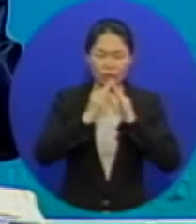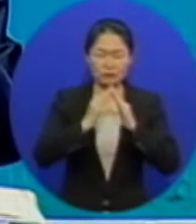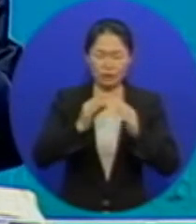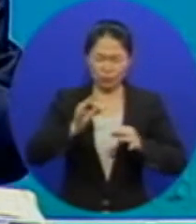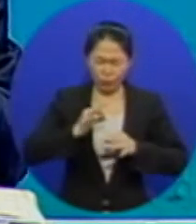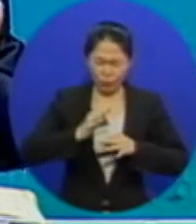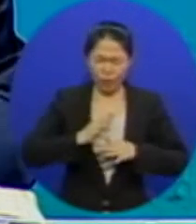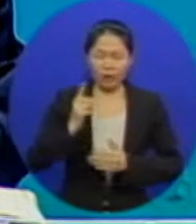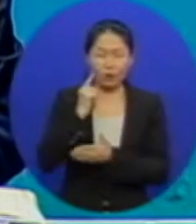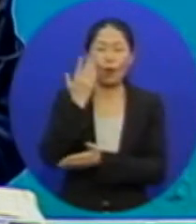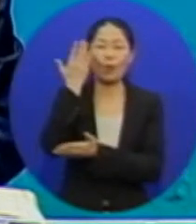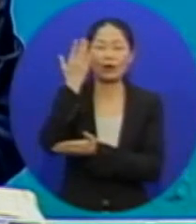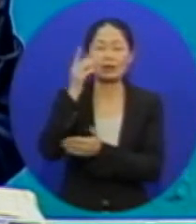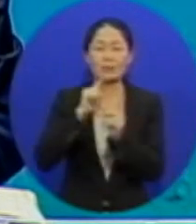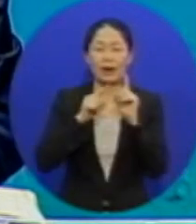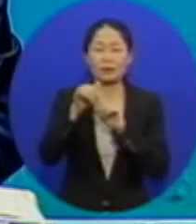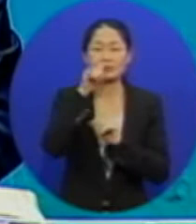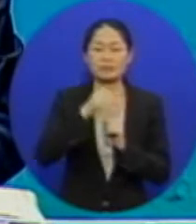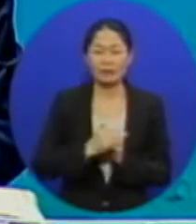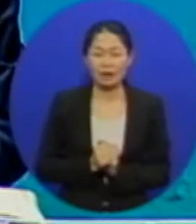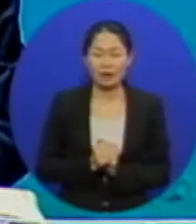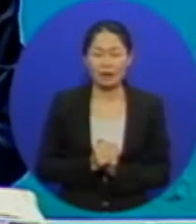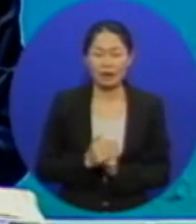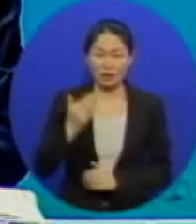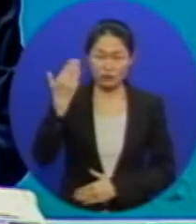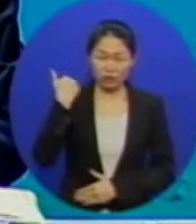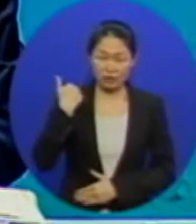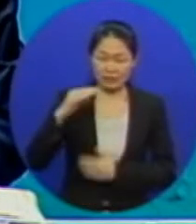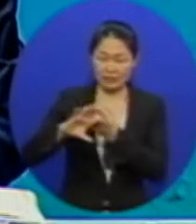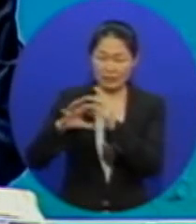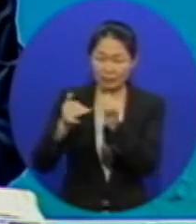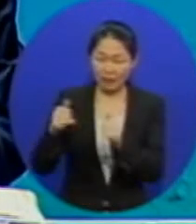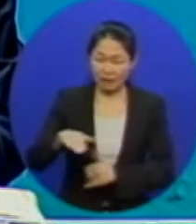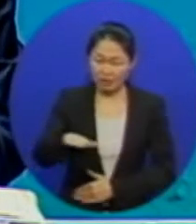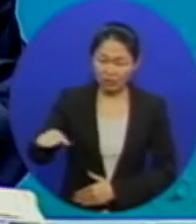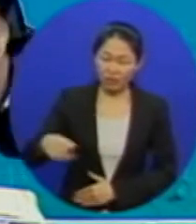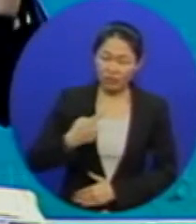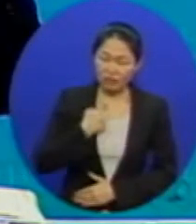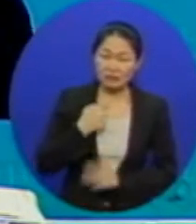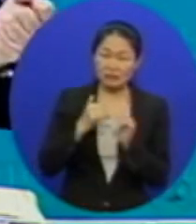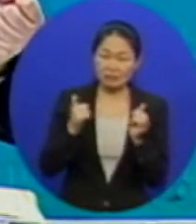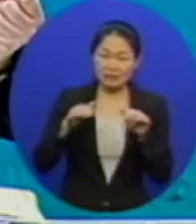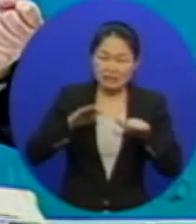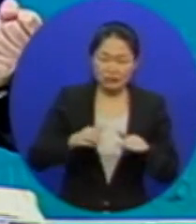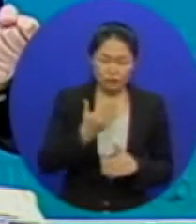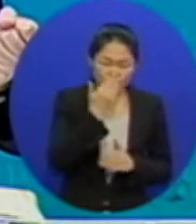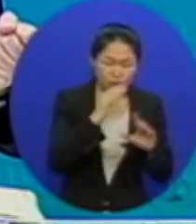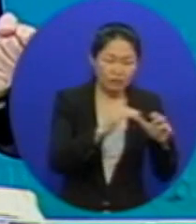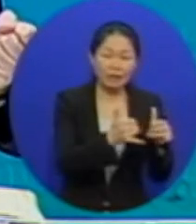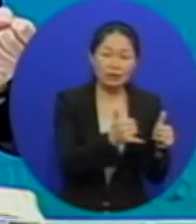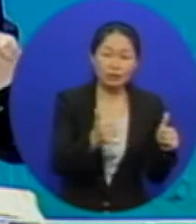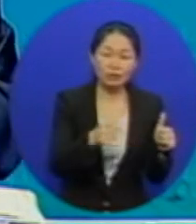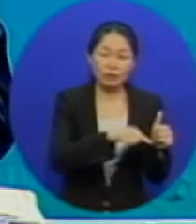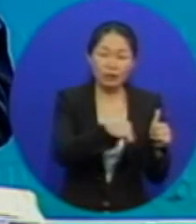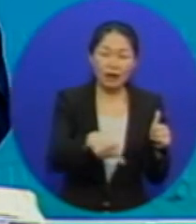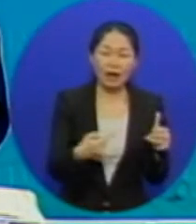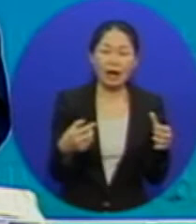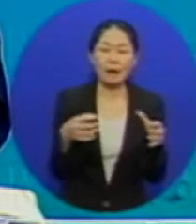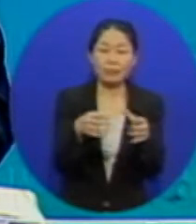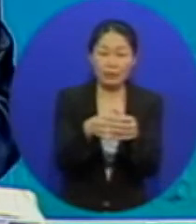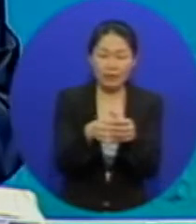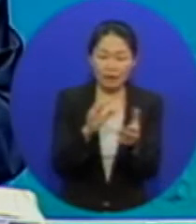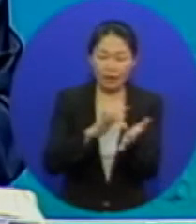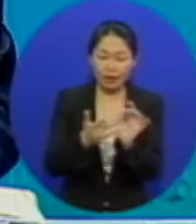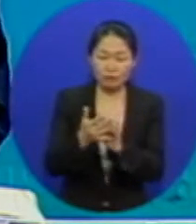영광을 말씀하고 있습니다 전에는 이방인들이 어떤 그 사람들이 이제는 유대인들과 함께 예수 그리스도